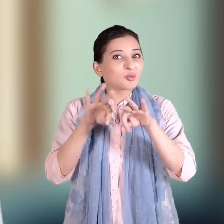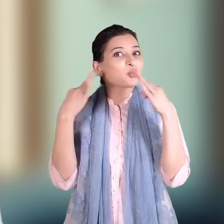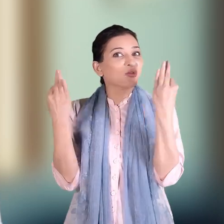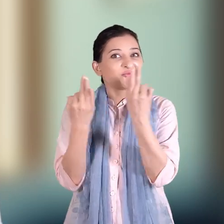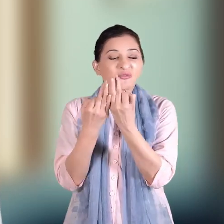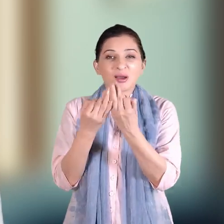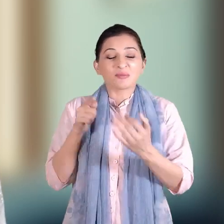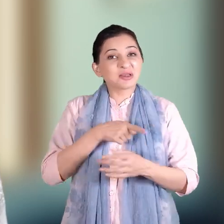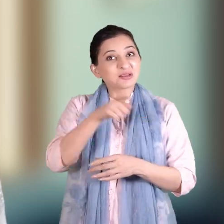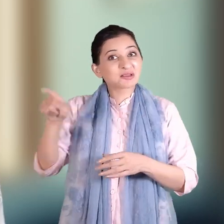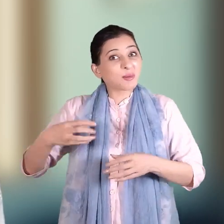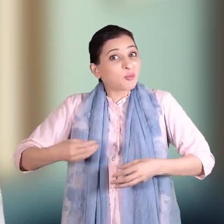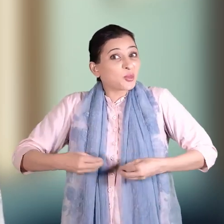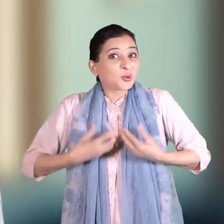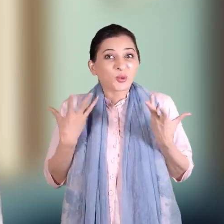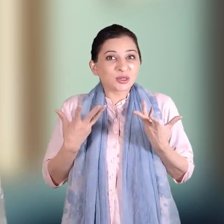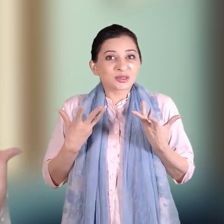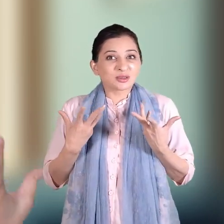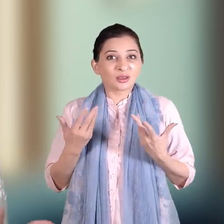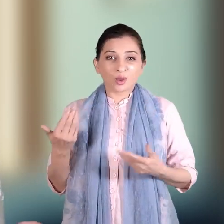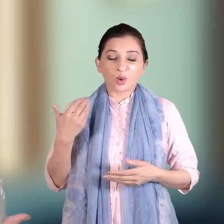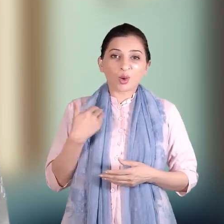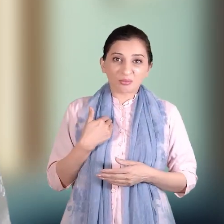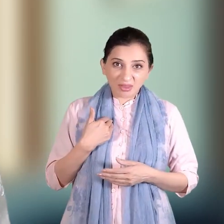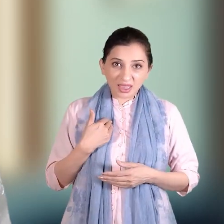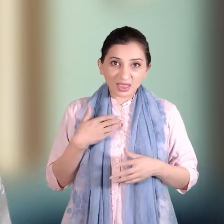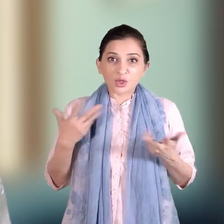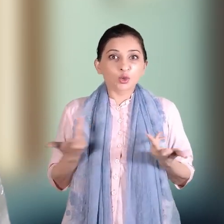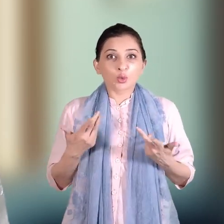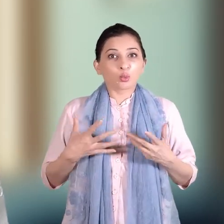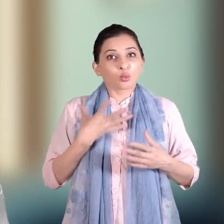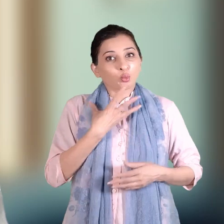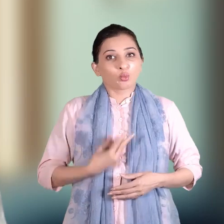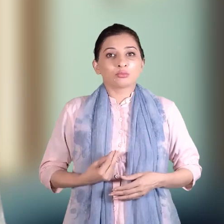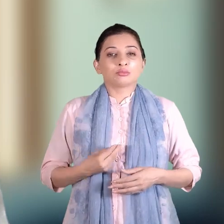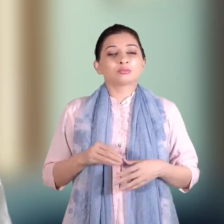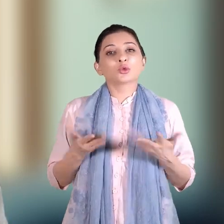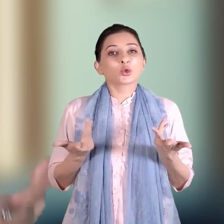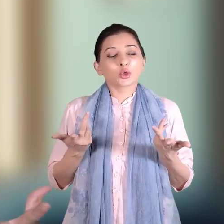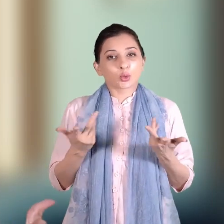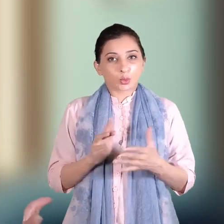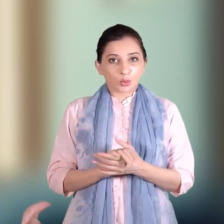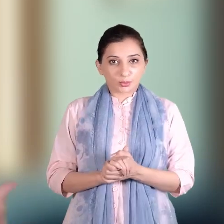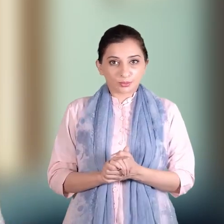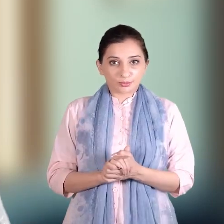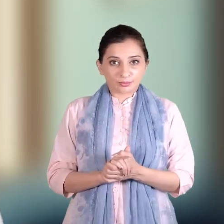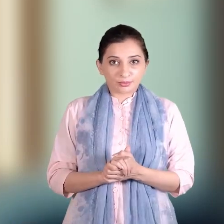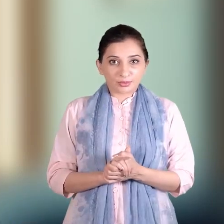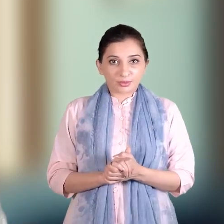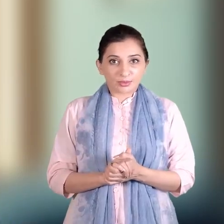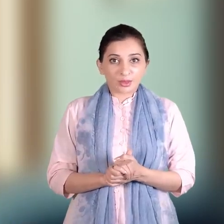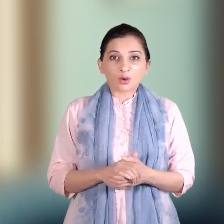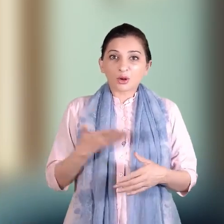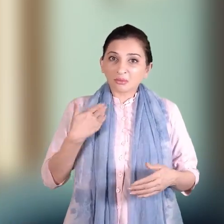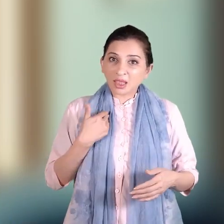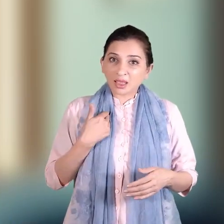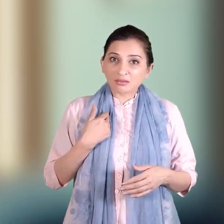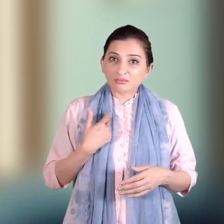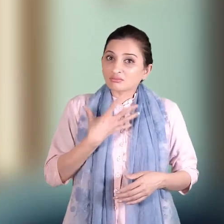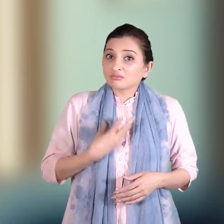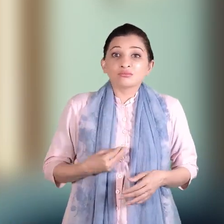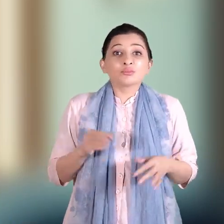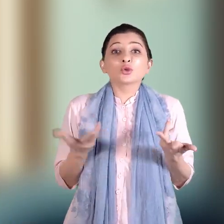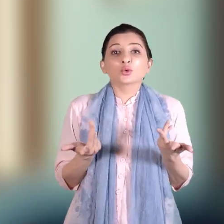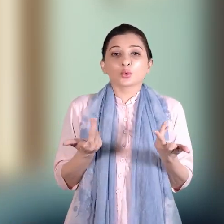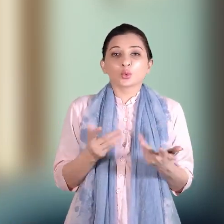हैं with the baby coming in the family, and the baby is literally the life of the family, and yet here I